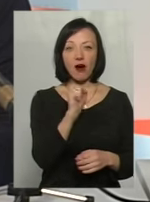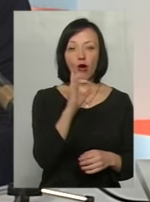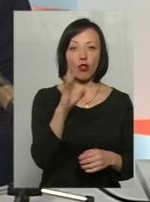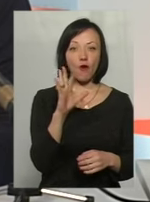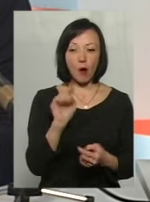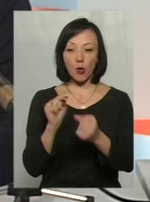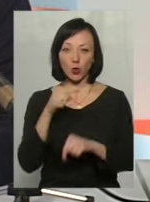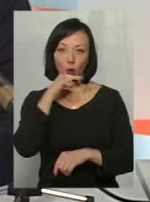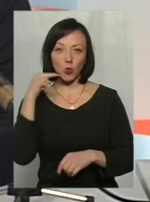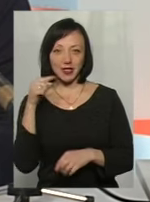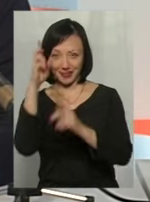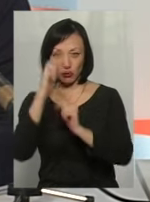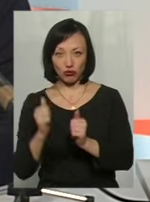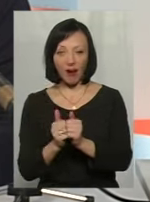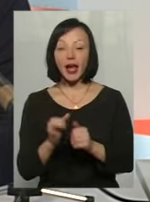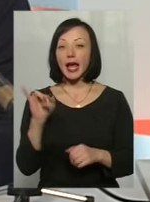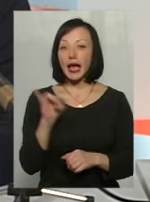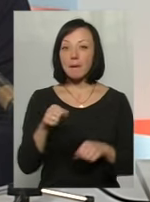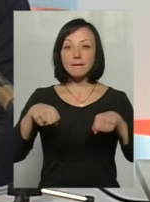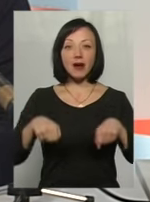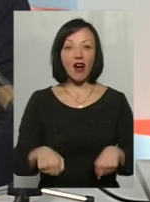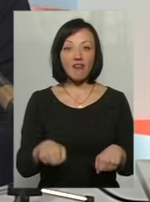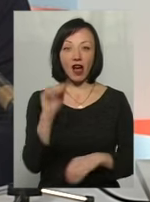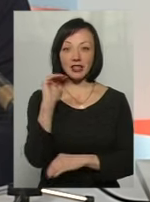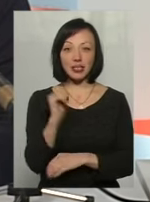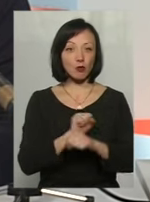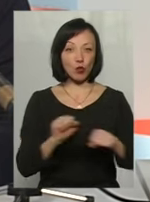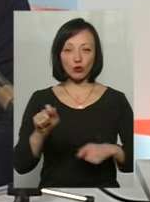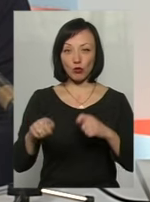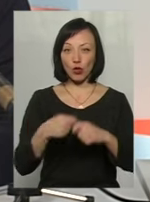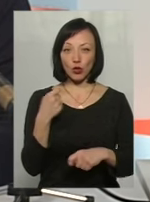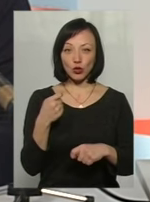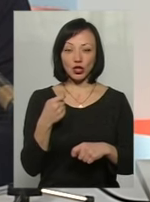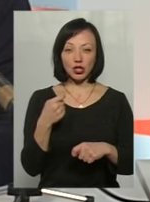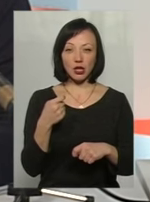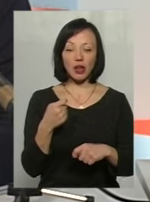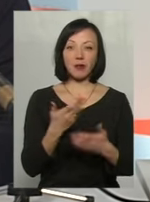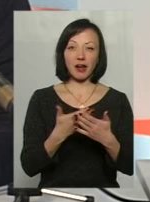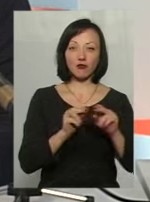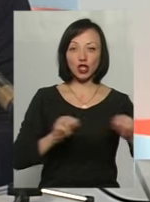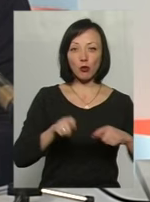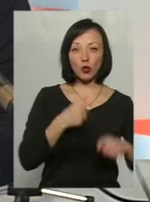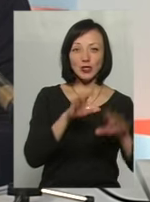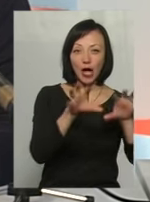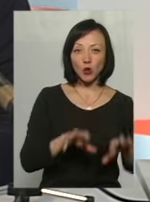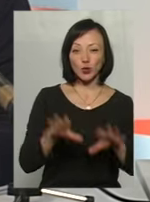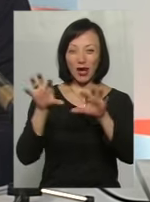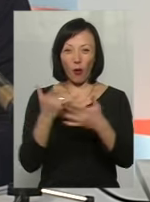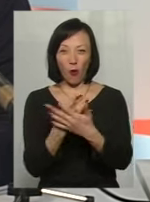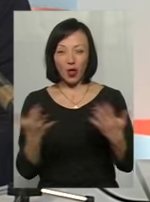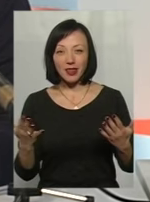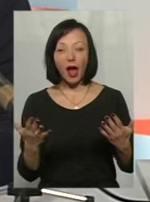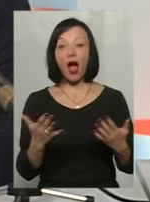в школі не може порушувати вчитель. Вчитель порушує нормативну базу, вчитель порушує статут школи, вчитель порушує закони.